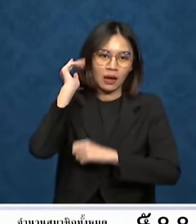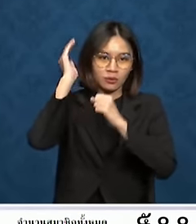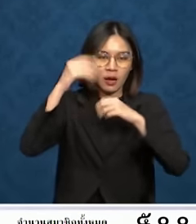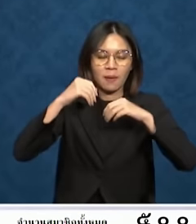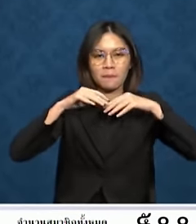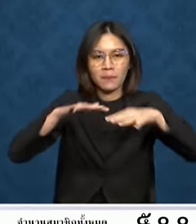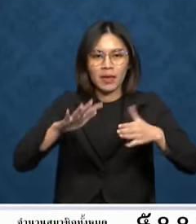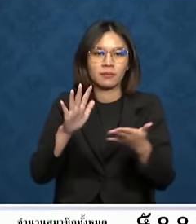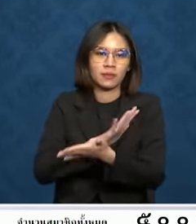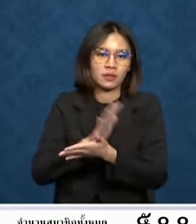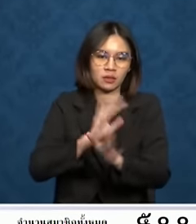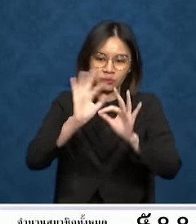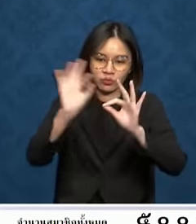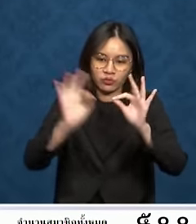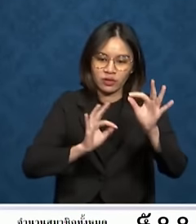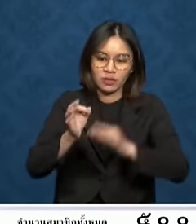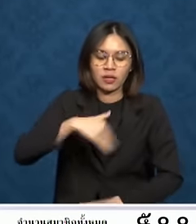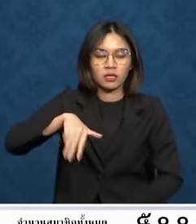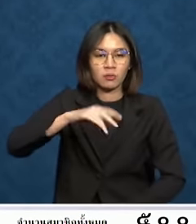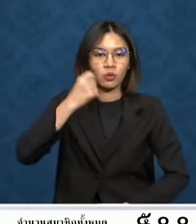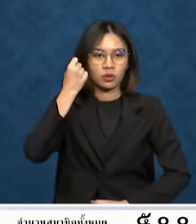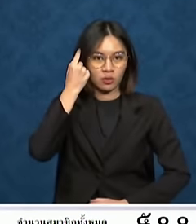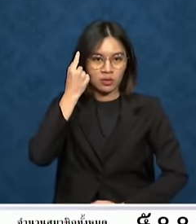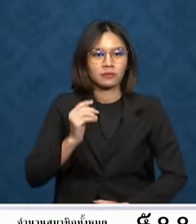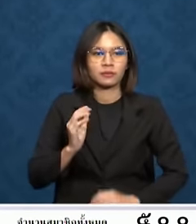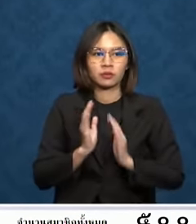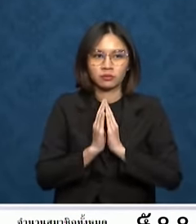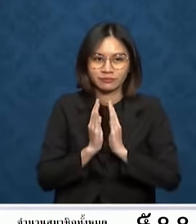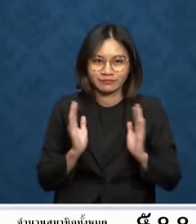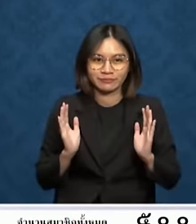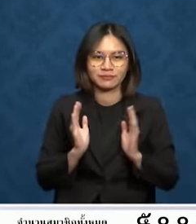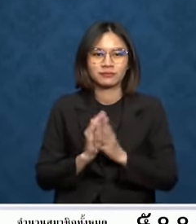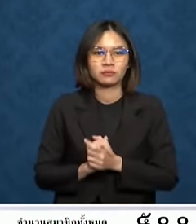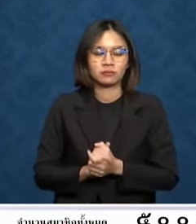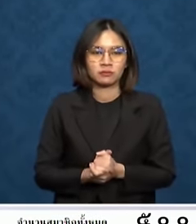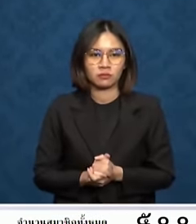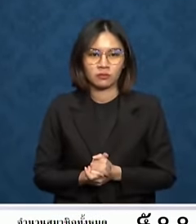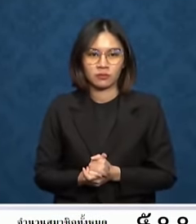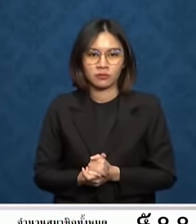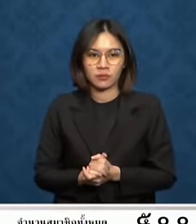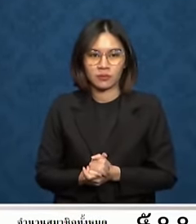แสดงเป็นเอกสารอธิบายให้ทุกท่านเข้าใจได้นะขอบพระคุณอย่างสูงครับท่านประธานครับ